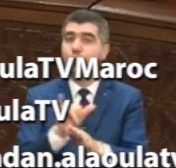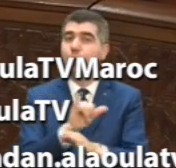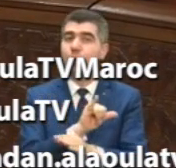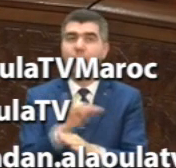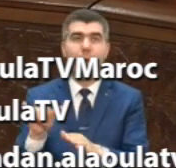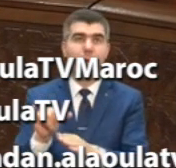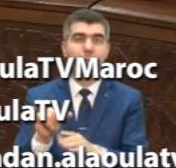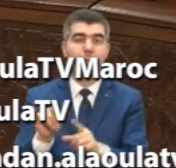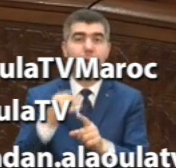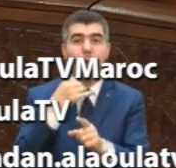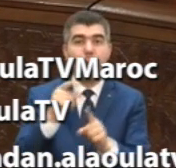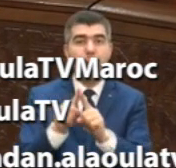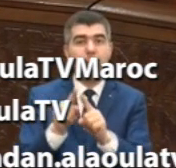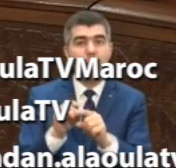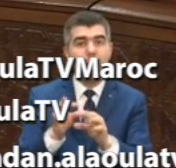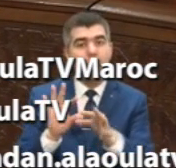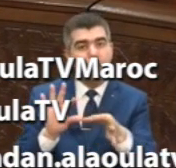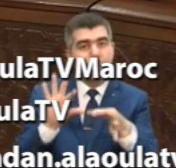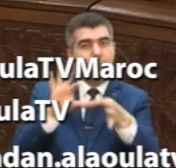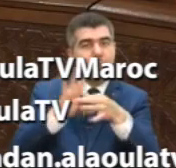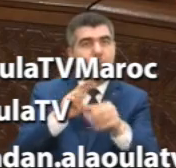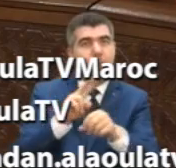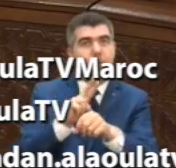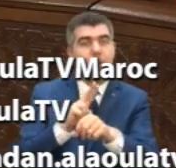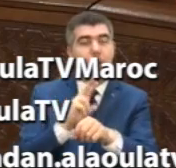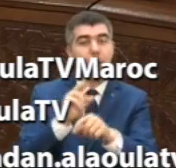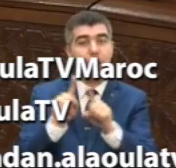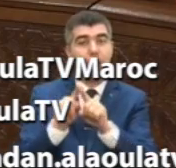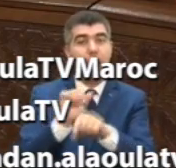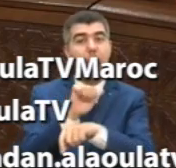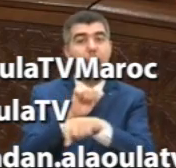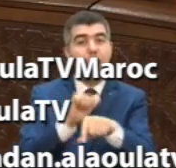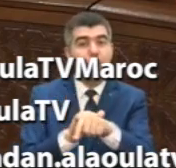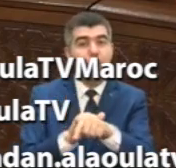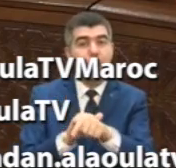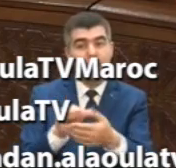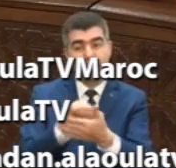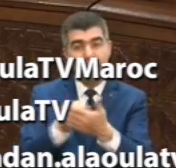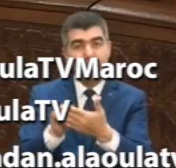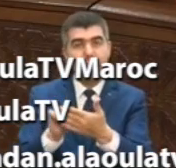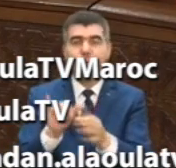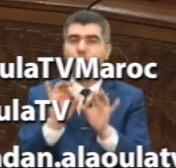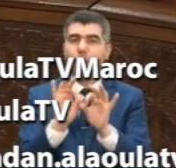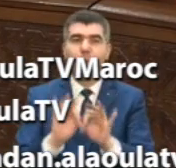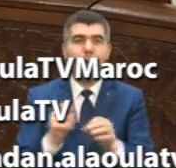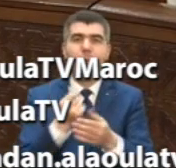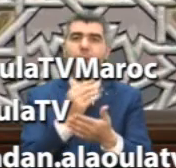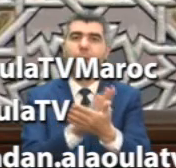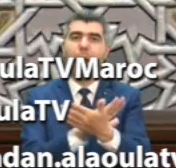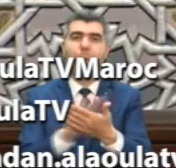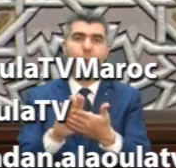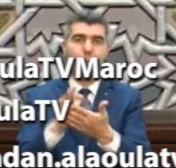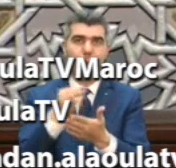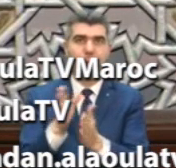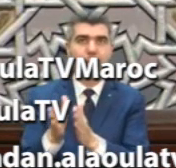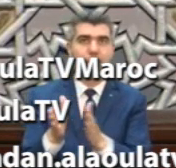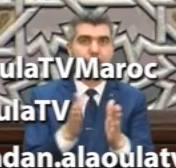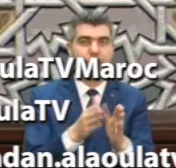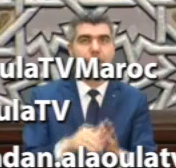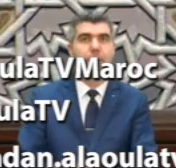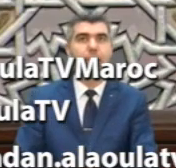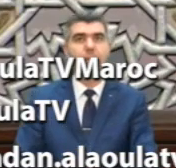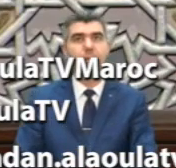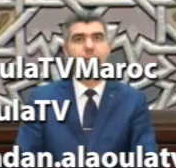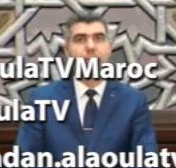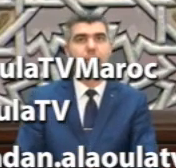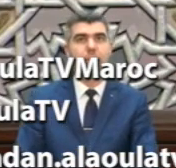تحسيسية وانخراط دائم للطلبة، أما ليس هناك أي مساهمة للطالب، الاستفادة مجانا. شكرا. تجاوزنا الوقت